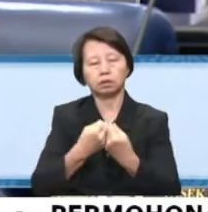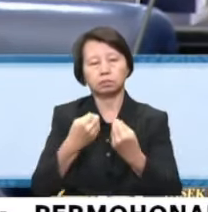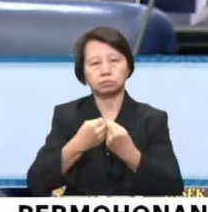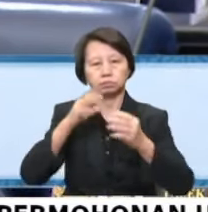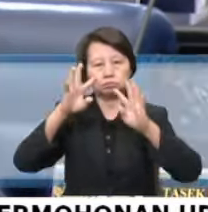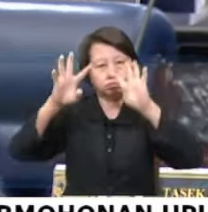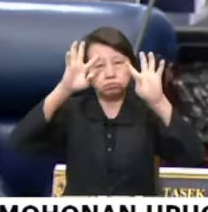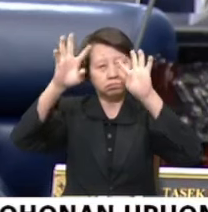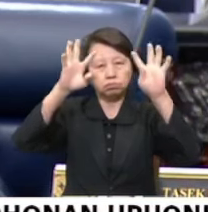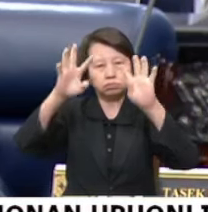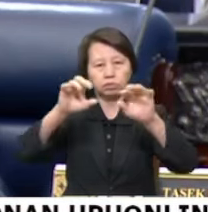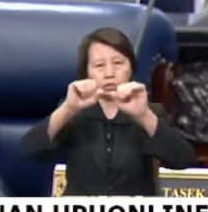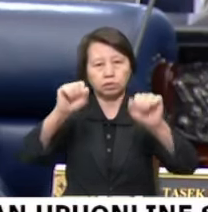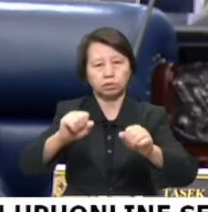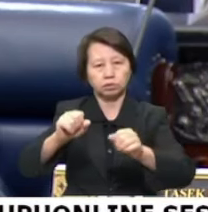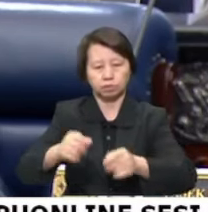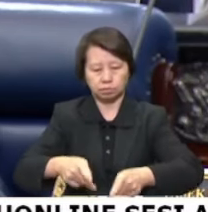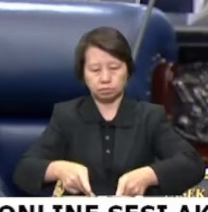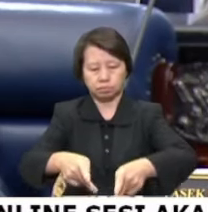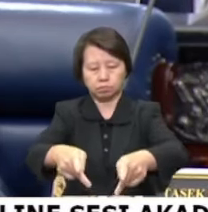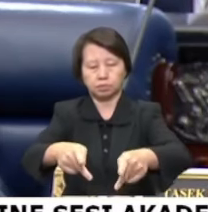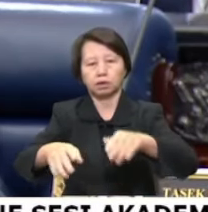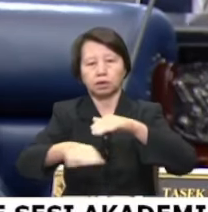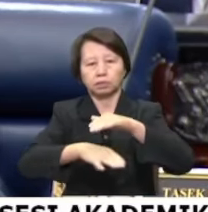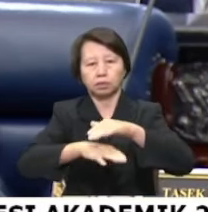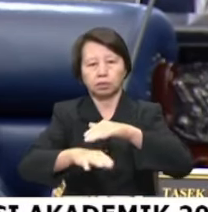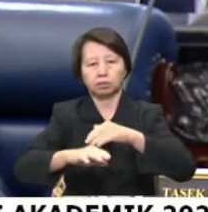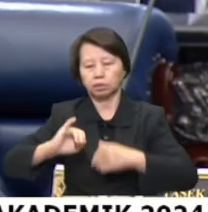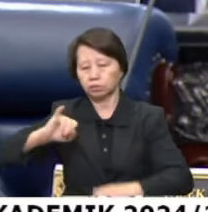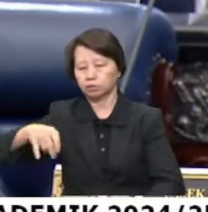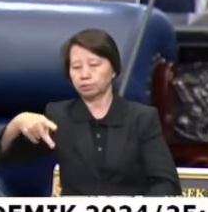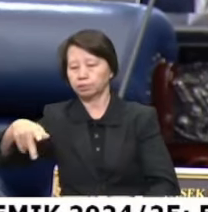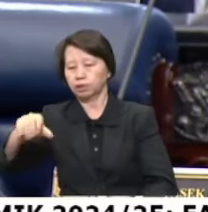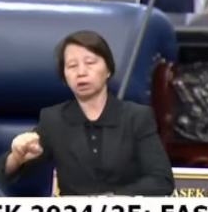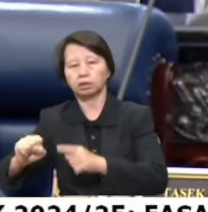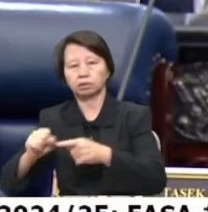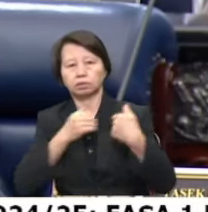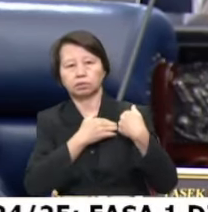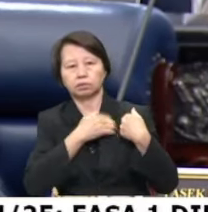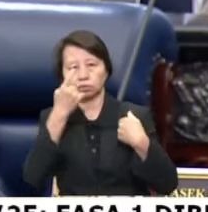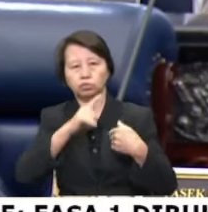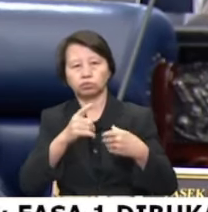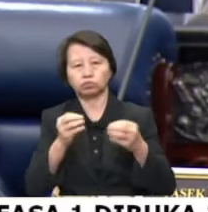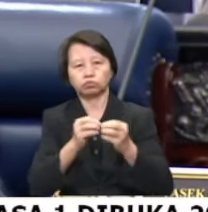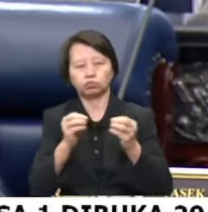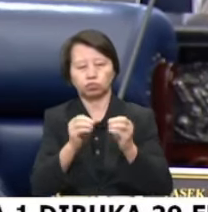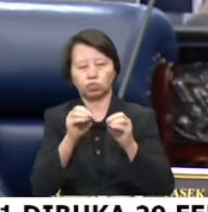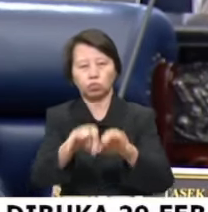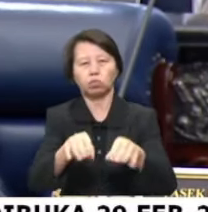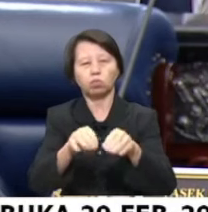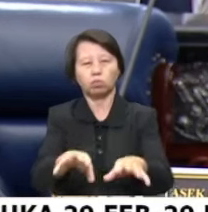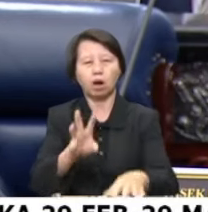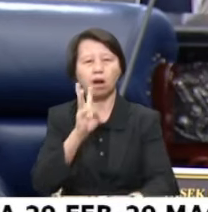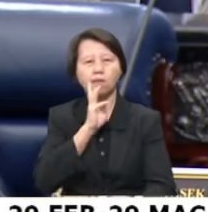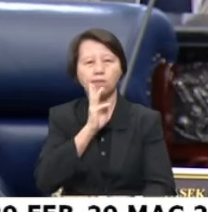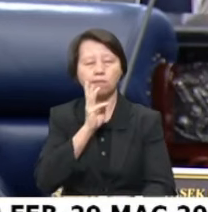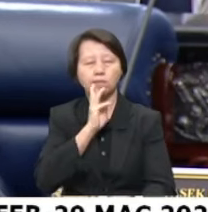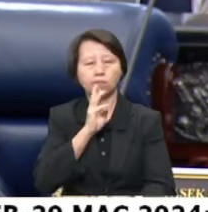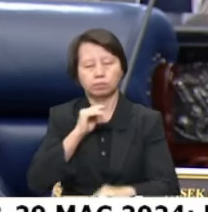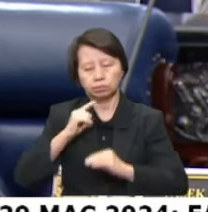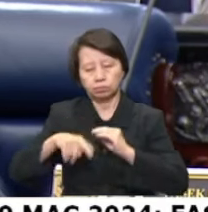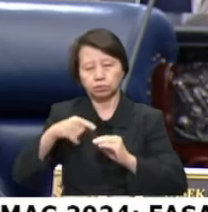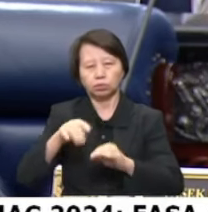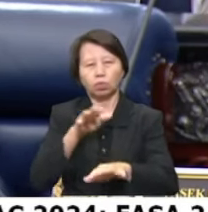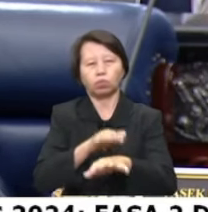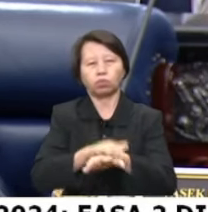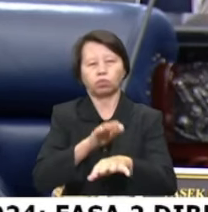bentuk sistem perparitan yang sedia ada di bawah silian GPS untuk menampung isi padu air, mengambil kira